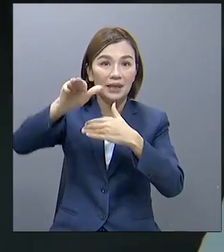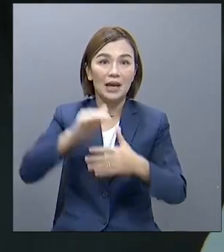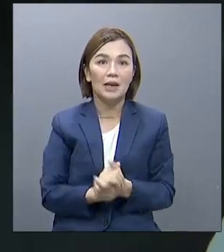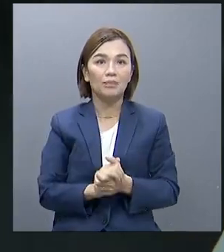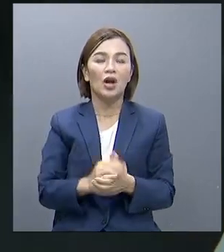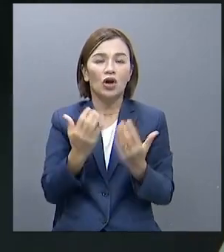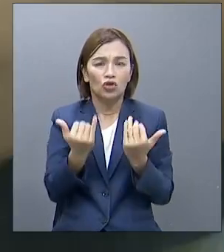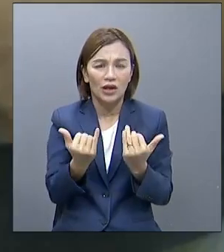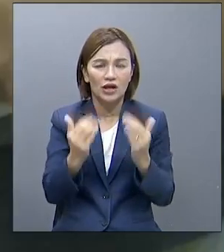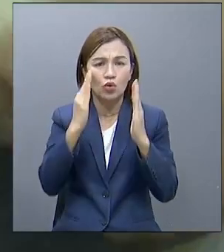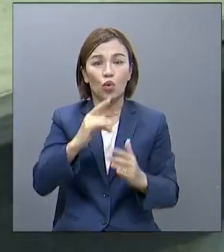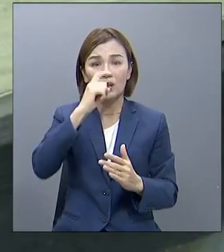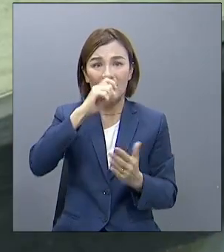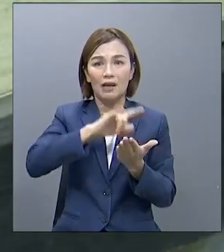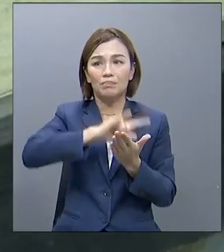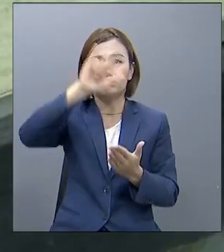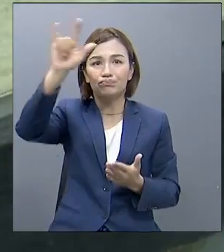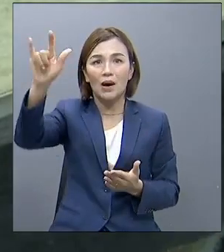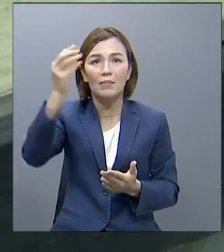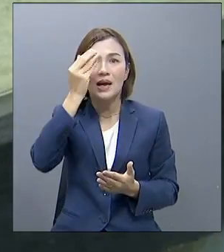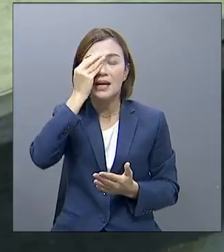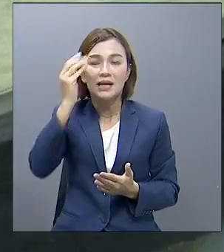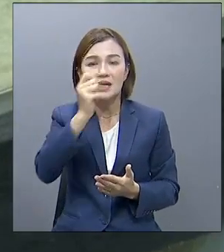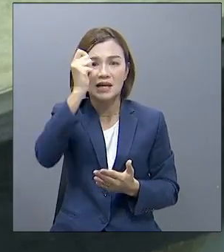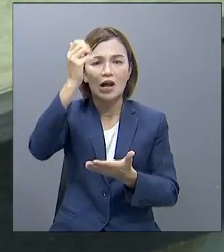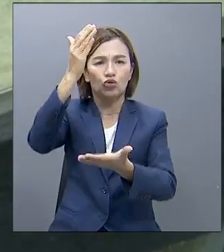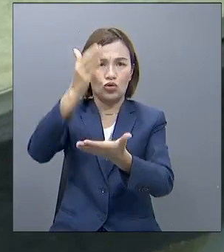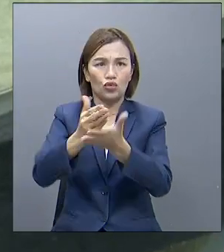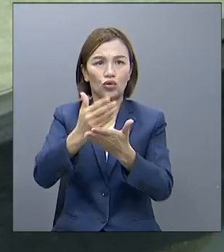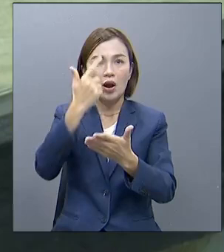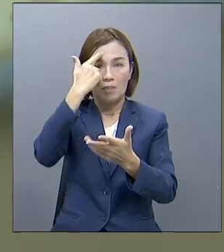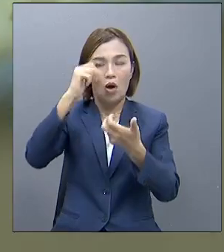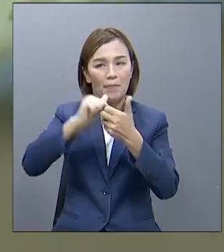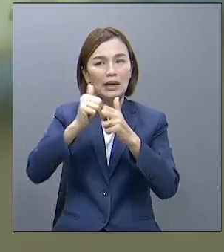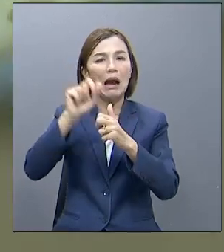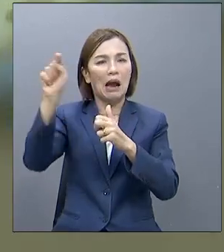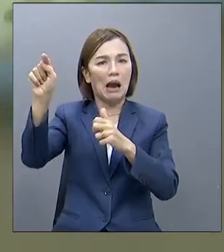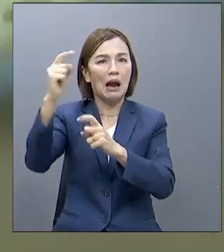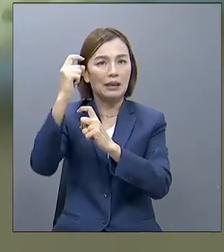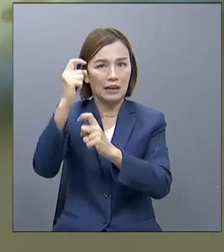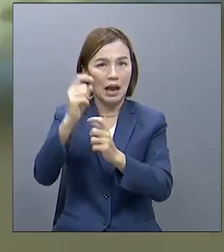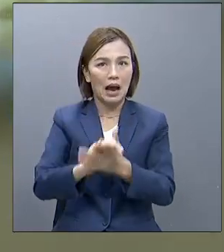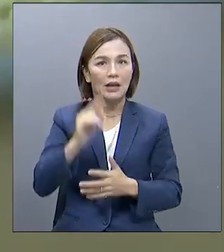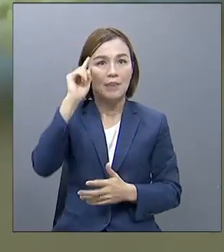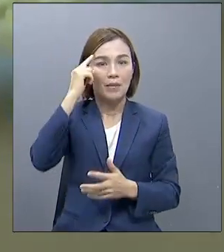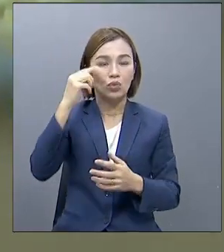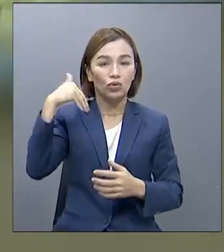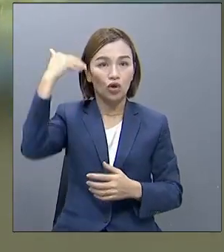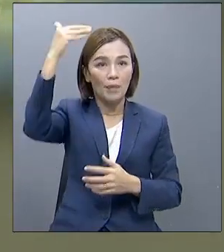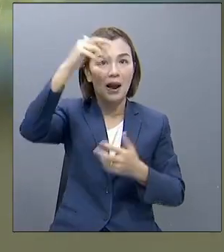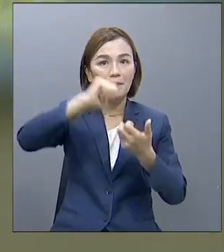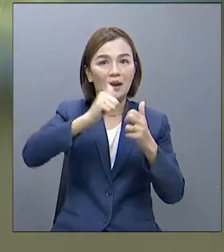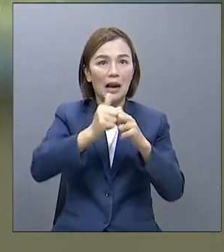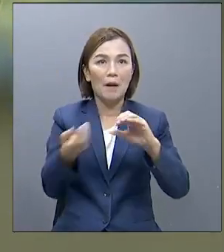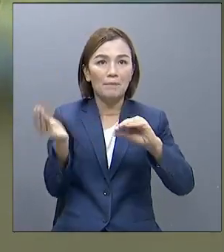การส่งแรงงานไทยไปทำงานที่อิสราเอลก่อนเนื่องจากสถานการณ์ยังไม่ปลอดภัยค่ะและไม่รู้ว่าจะรุนแรงเพิ่มขึ้นแค่ไ